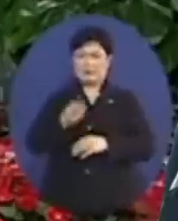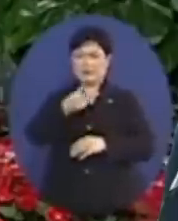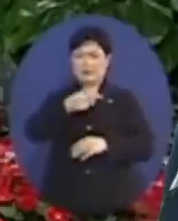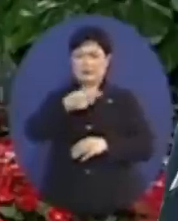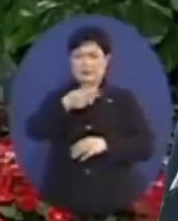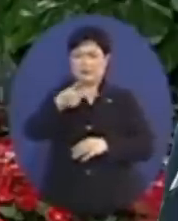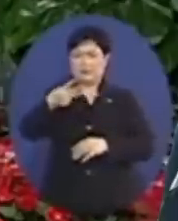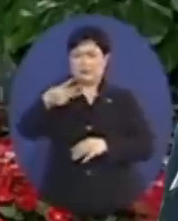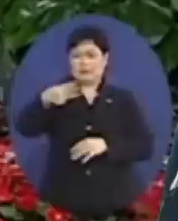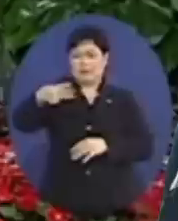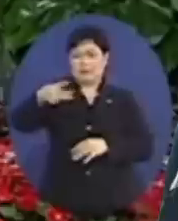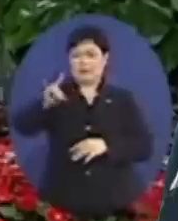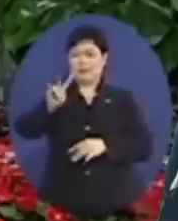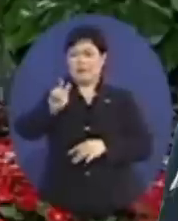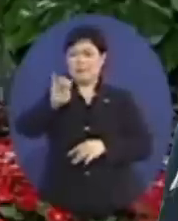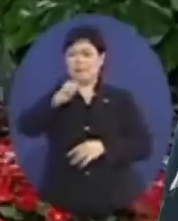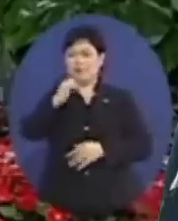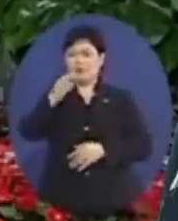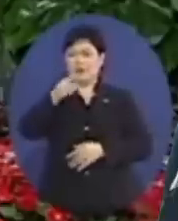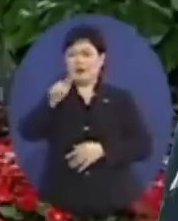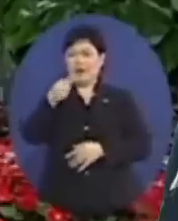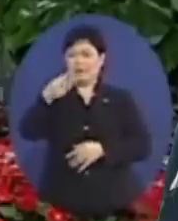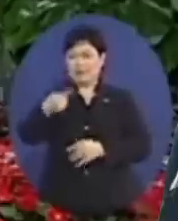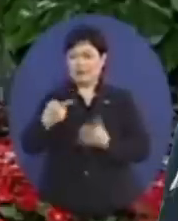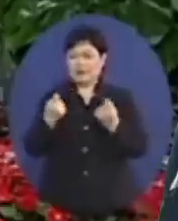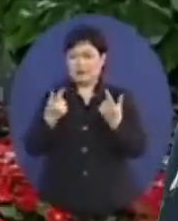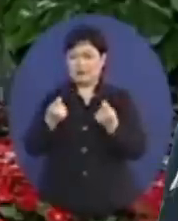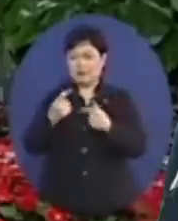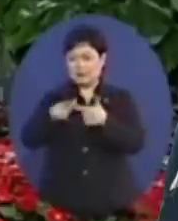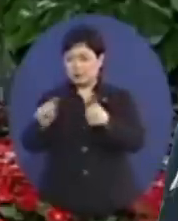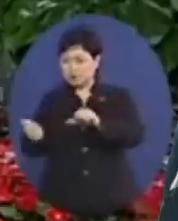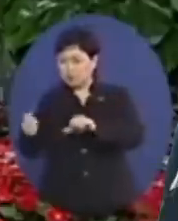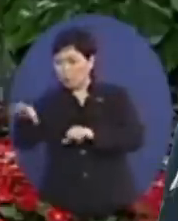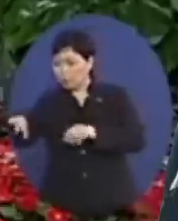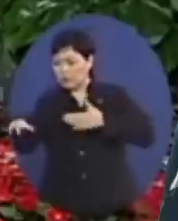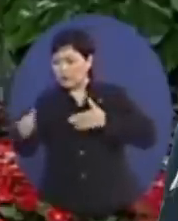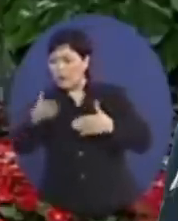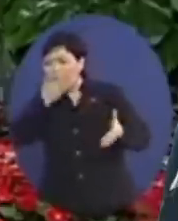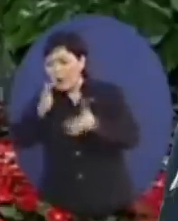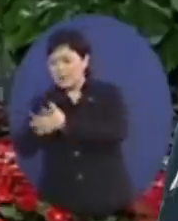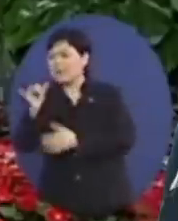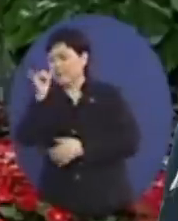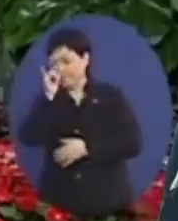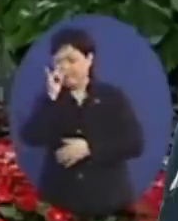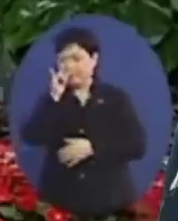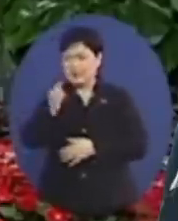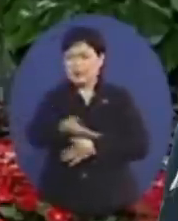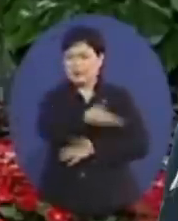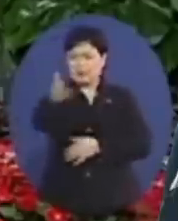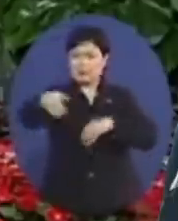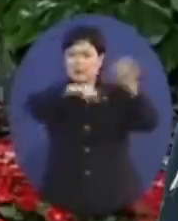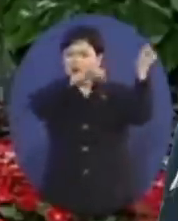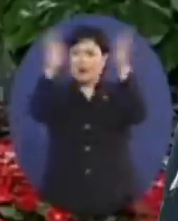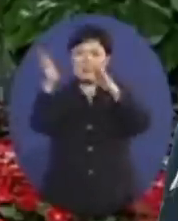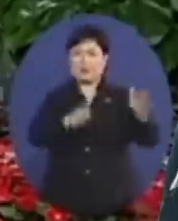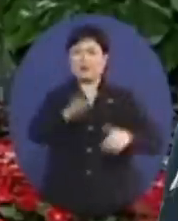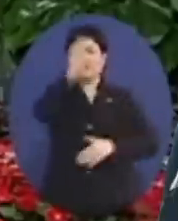렘브란트처럼 예수님이 죽는 그 자리에 내가 같이 있습니다. 2000년 전 갈보리 십자가에 여러분 다 같이